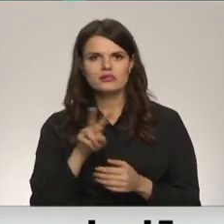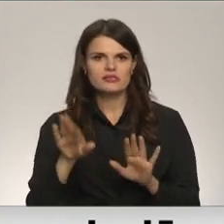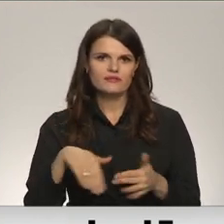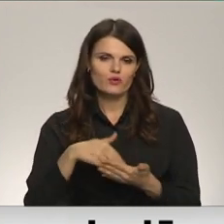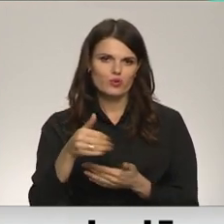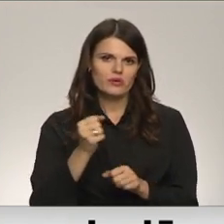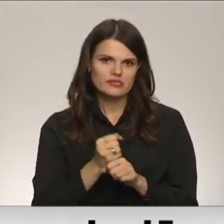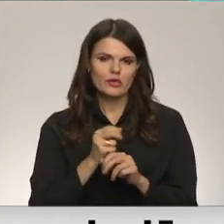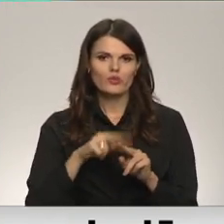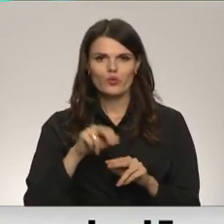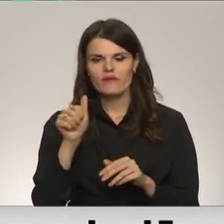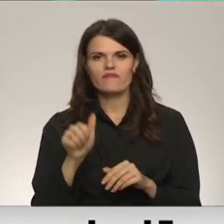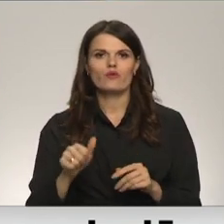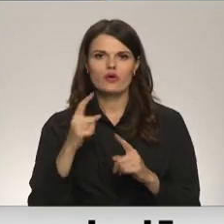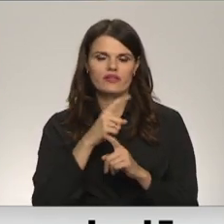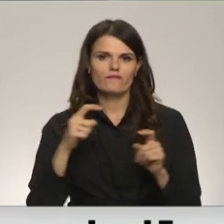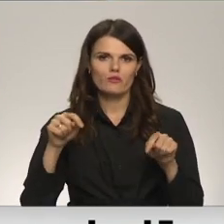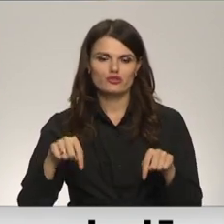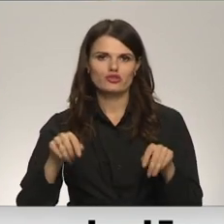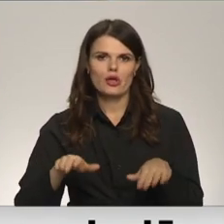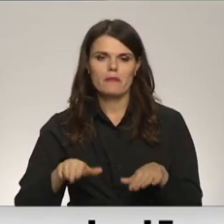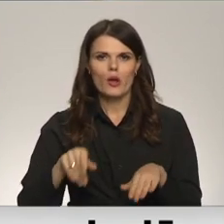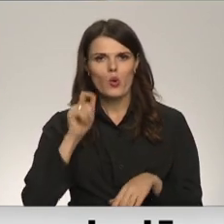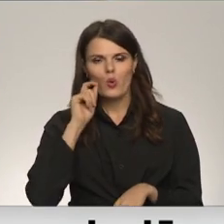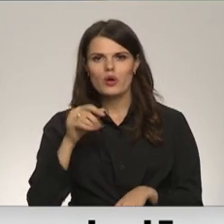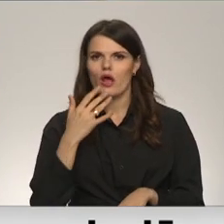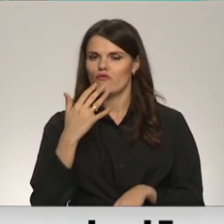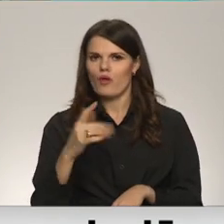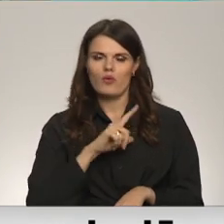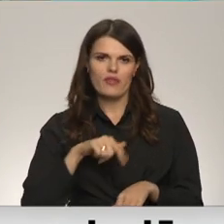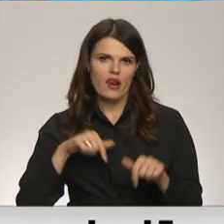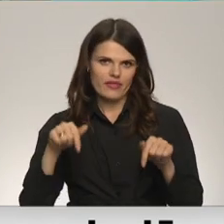turpināt un veidot saturu ukraiņu valodā šeit pat Latvijā. Dāvids Freidenfelds, Latvijas televīzija.